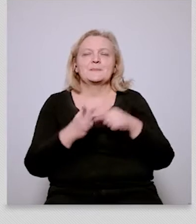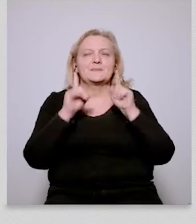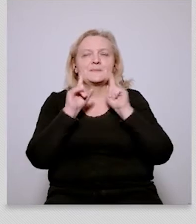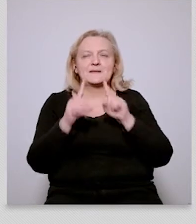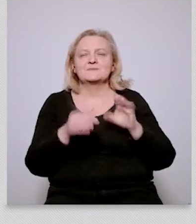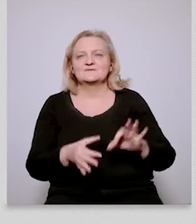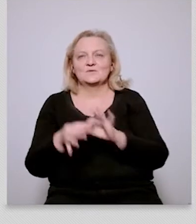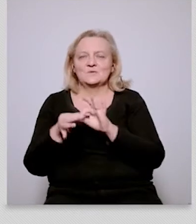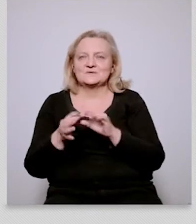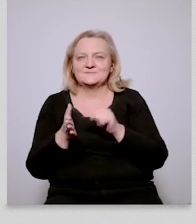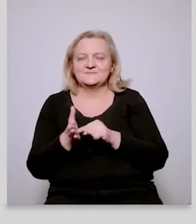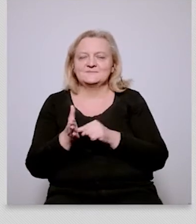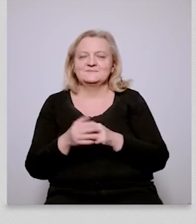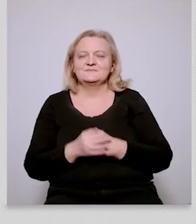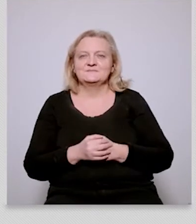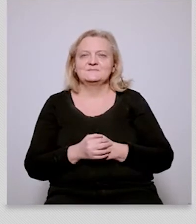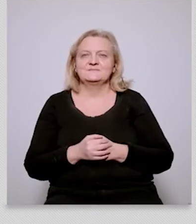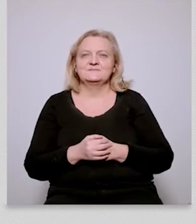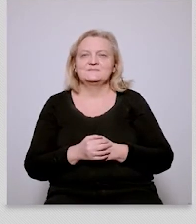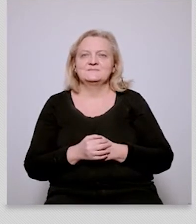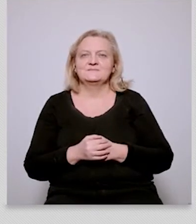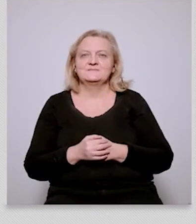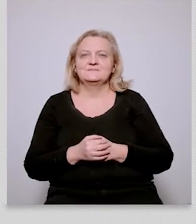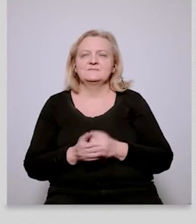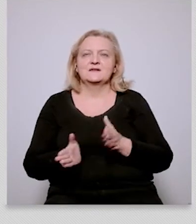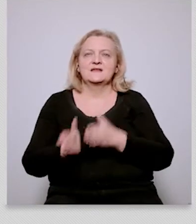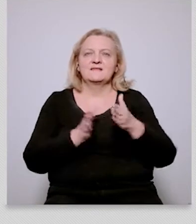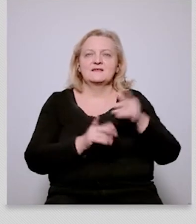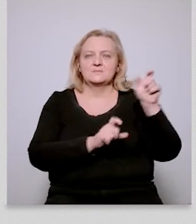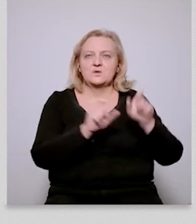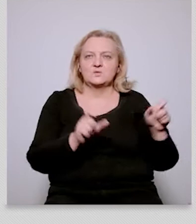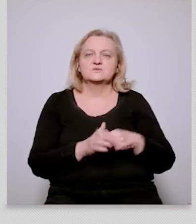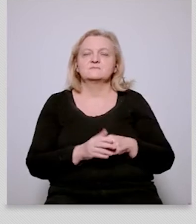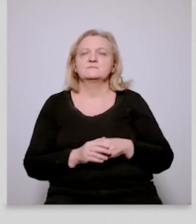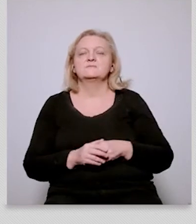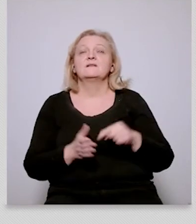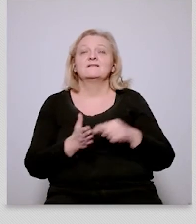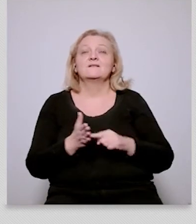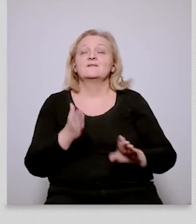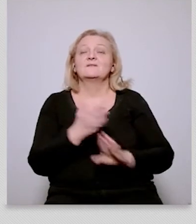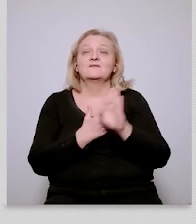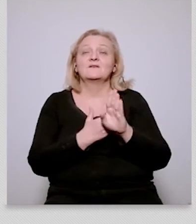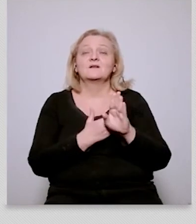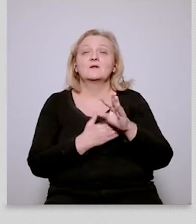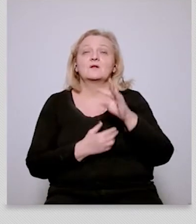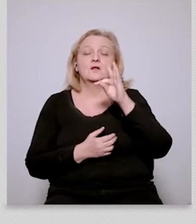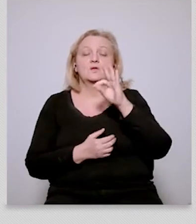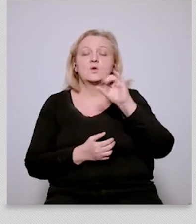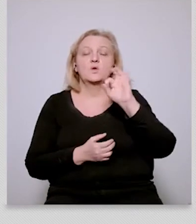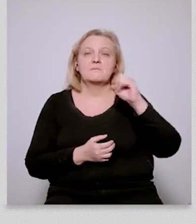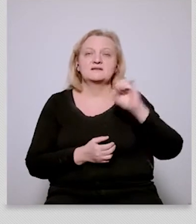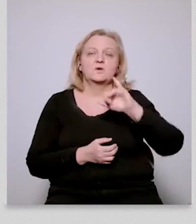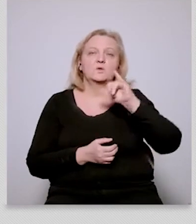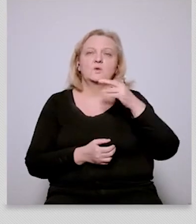nawiązanie do kolejnych osób do wystąpień Tomasa Jungwirta